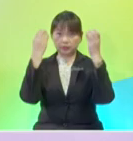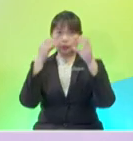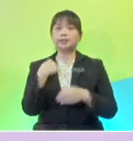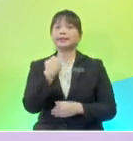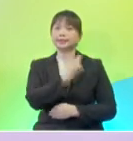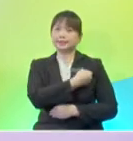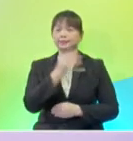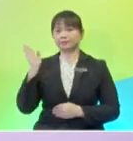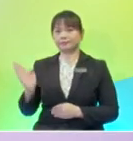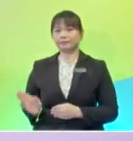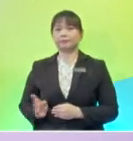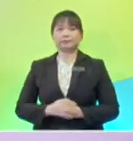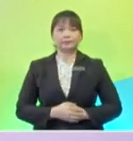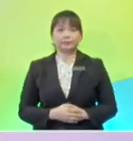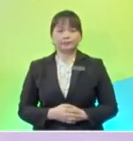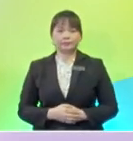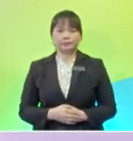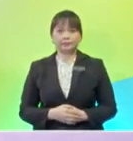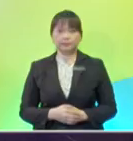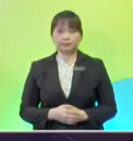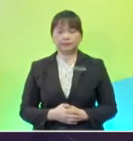kalau bukan cekgu Sakinah